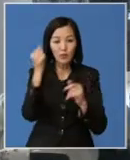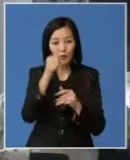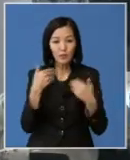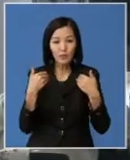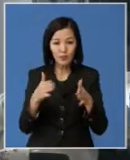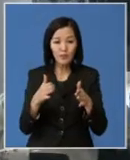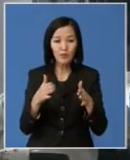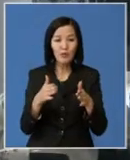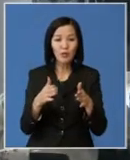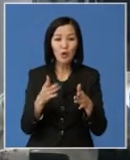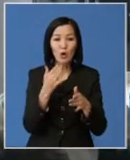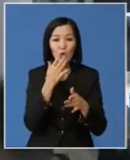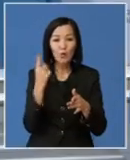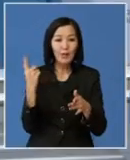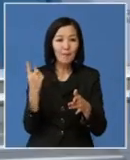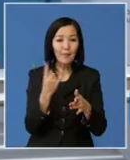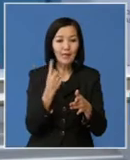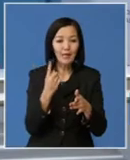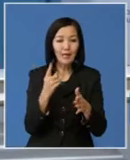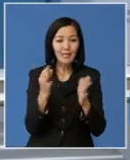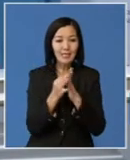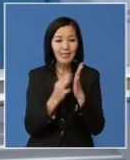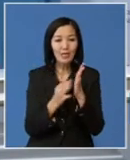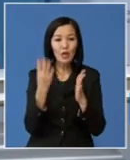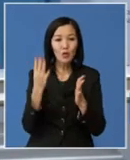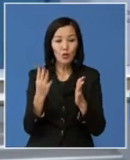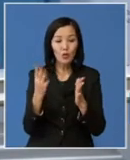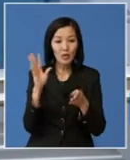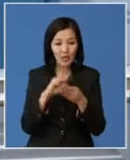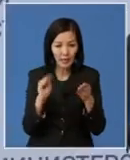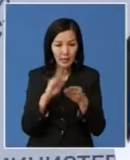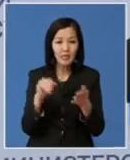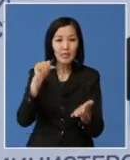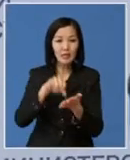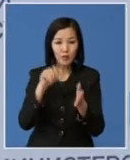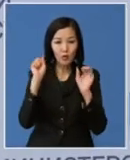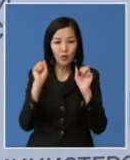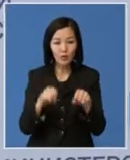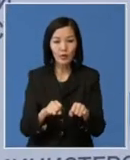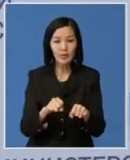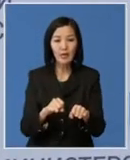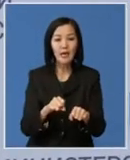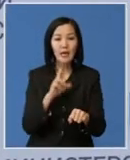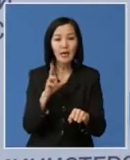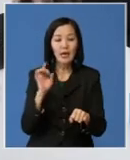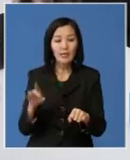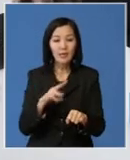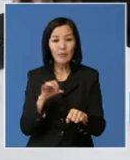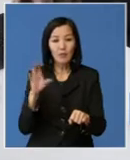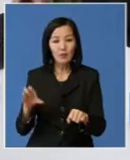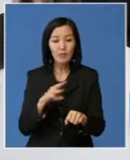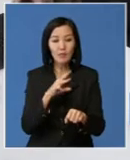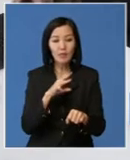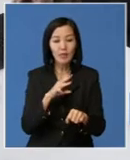бітіруші түлектер ұлттық бірыңғай тестілеуді 4 рет тапсыруға мүмкіндік алады. Ол үшін қаңтар, наурыз, маусым мен тамыз айларында